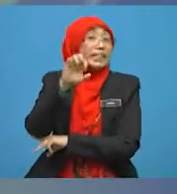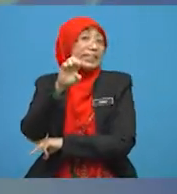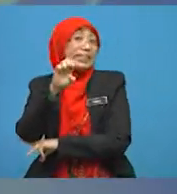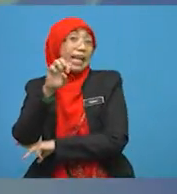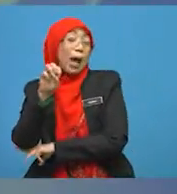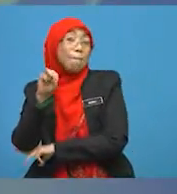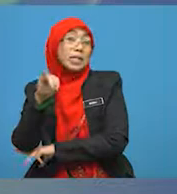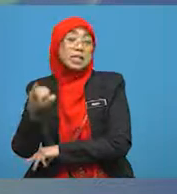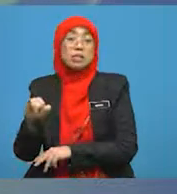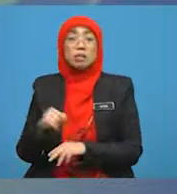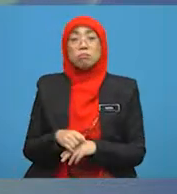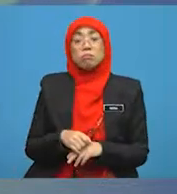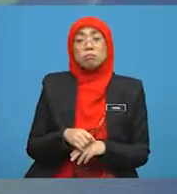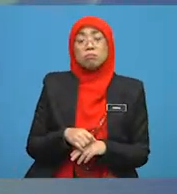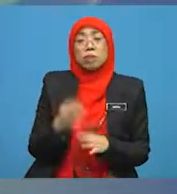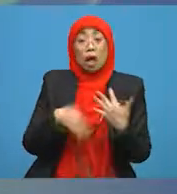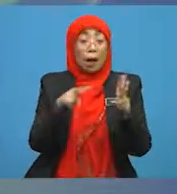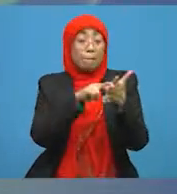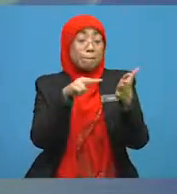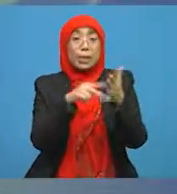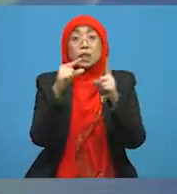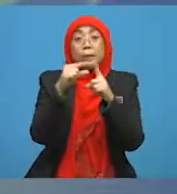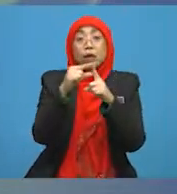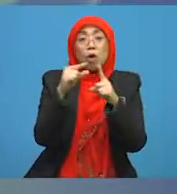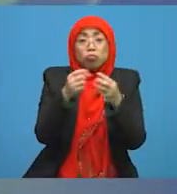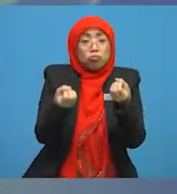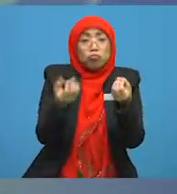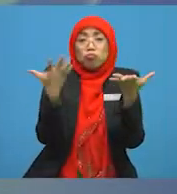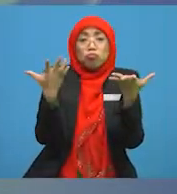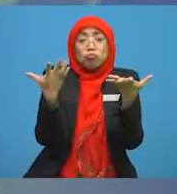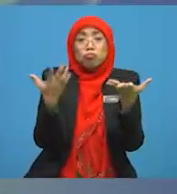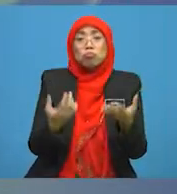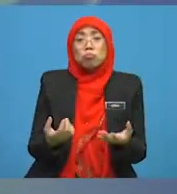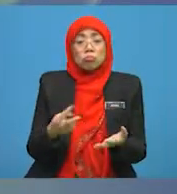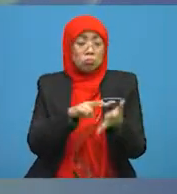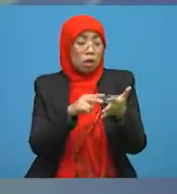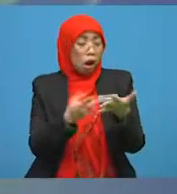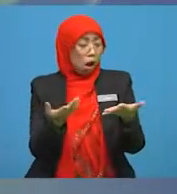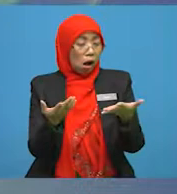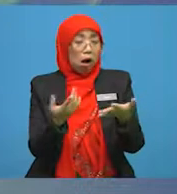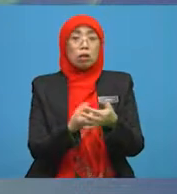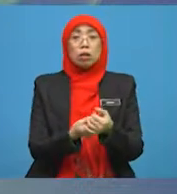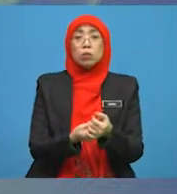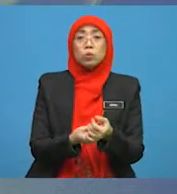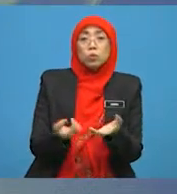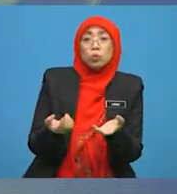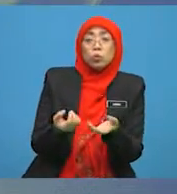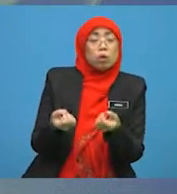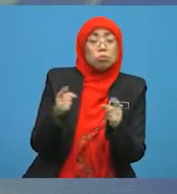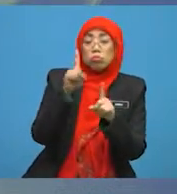polisemi bermaksud perkataan yang memiliki banyak makna. Makna perkataan